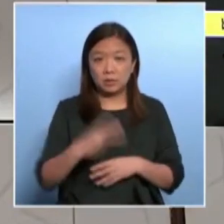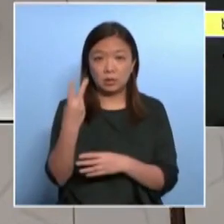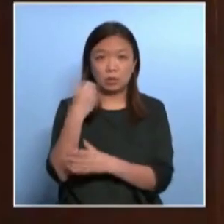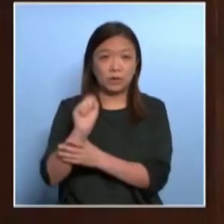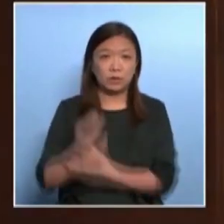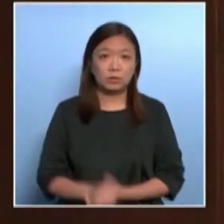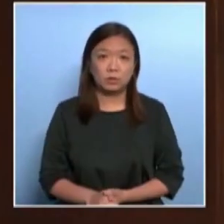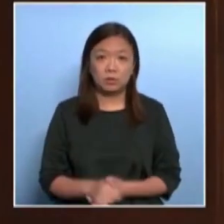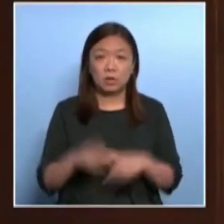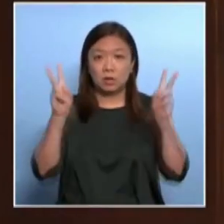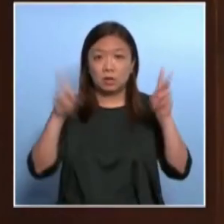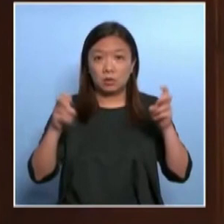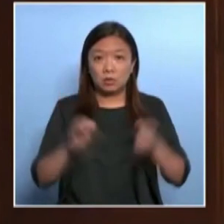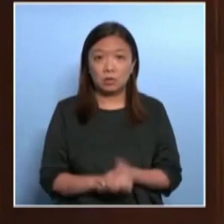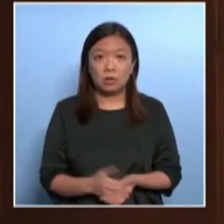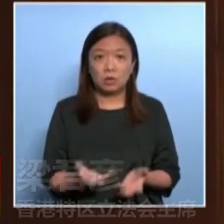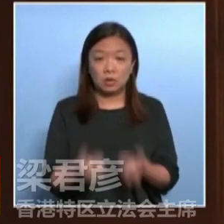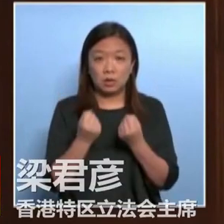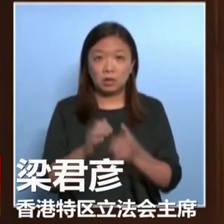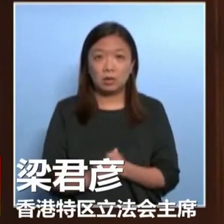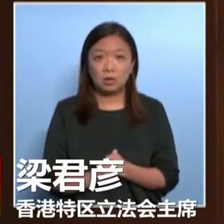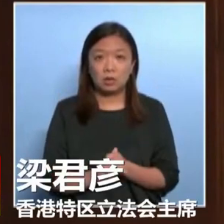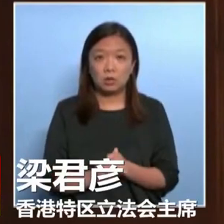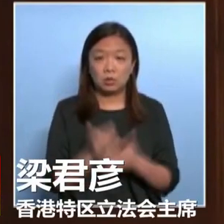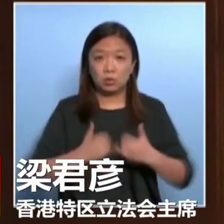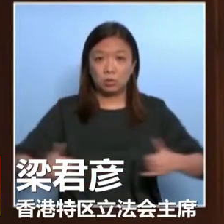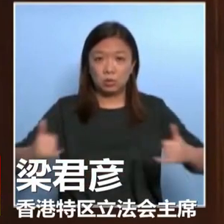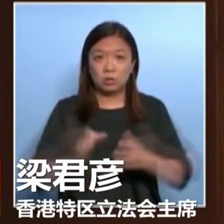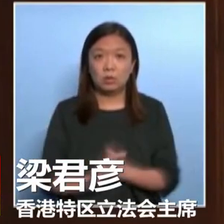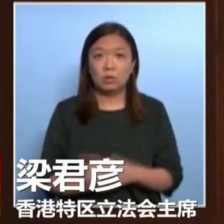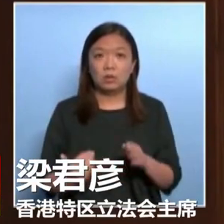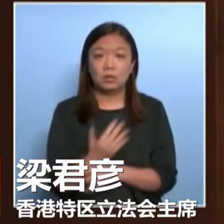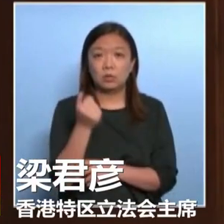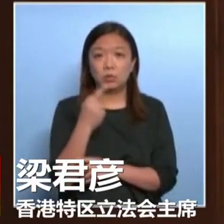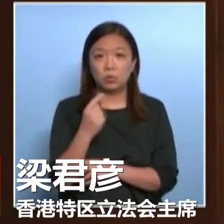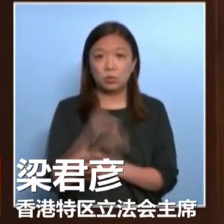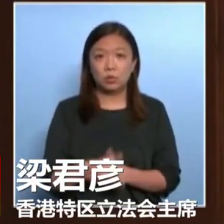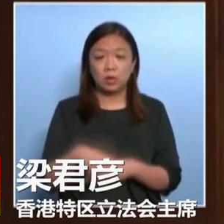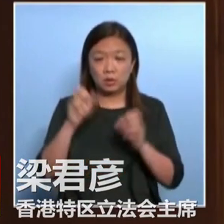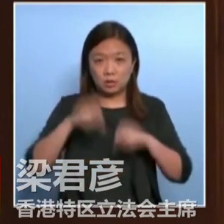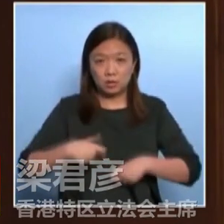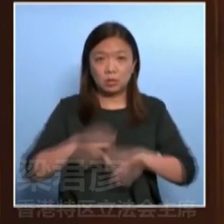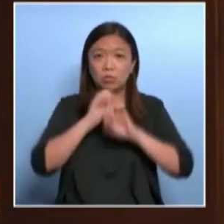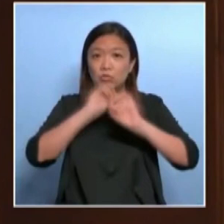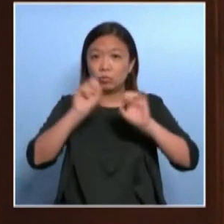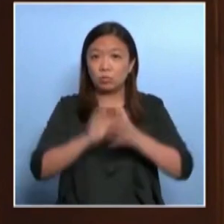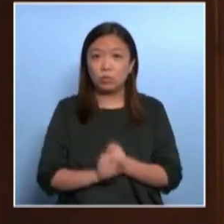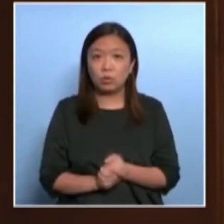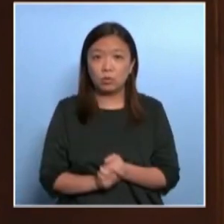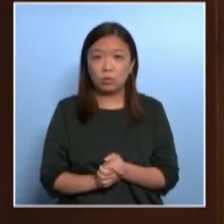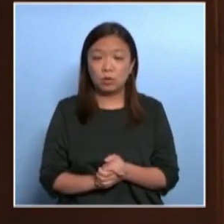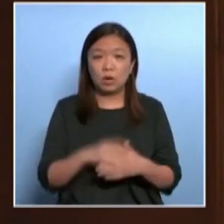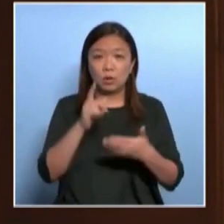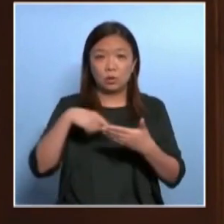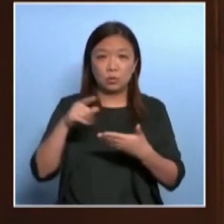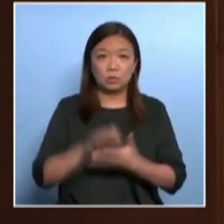反對。議題是獲得在席議員以過半數贊成。我宣布議案獲